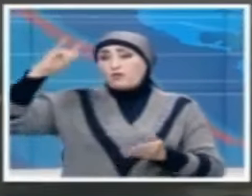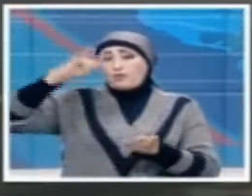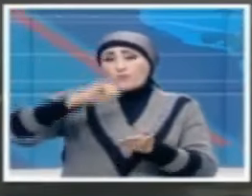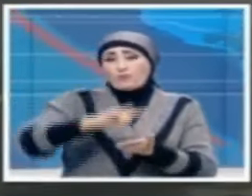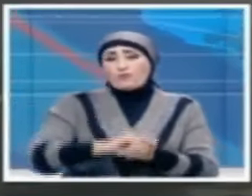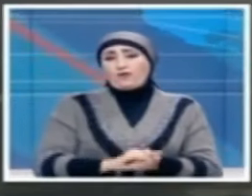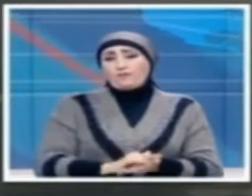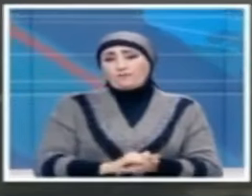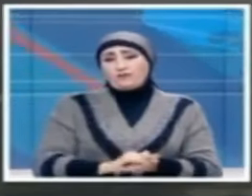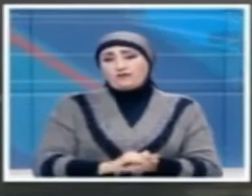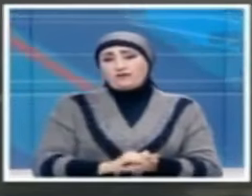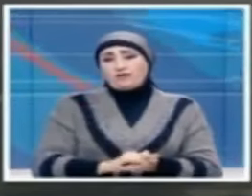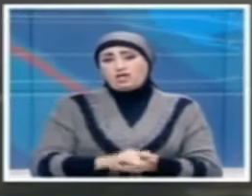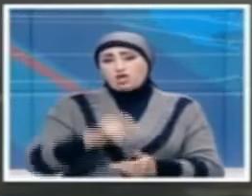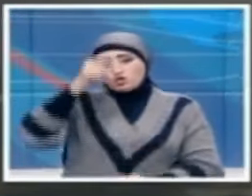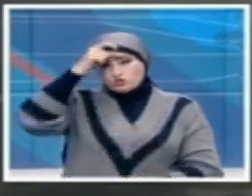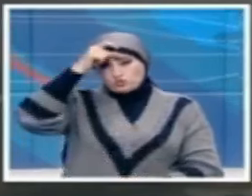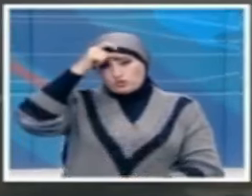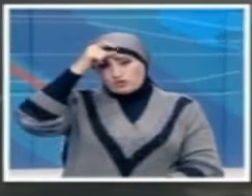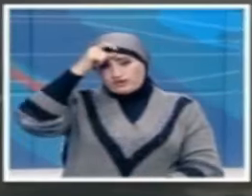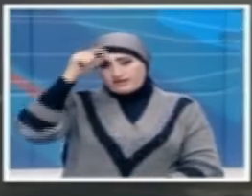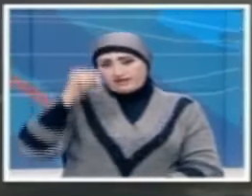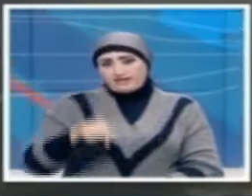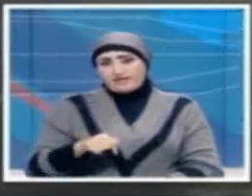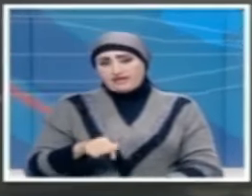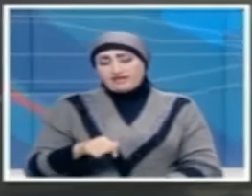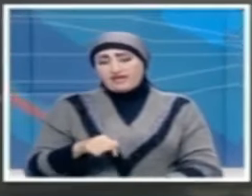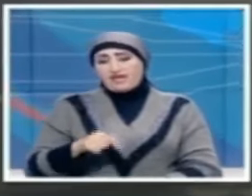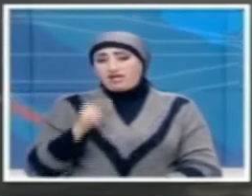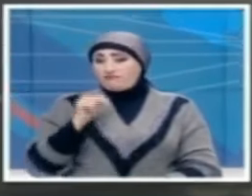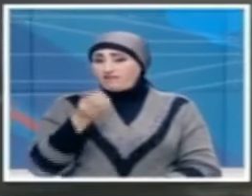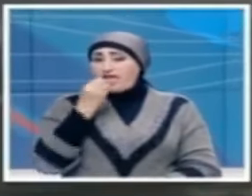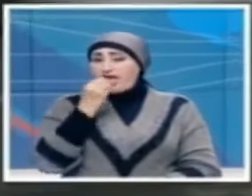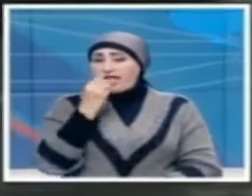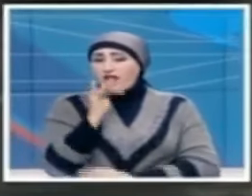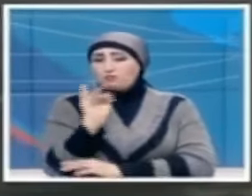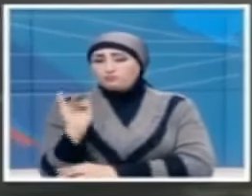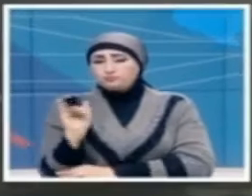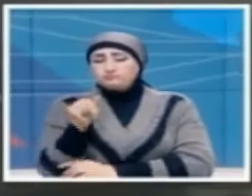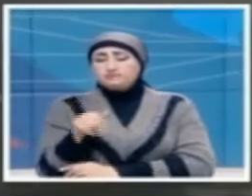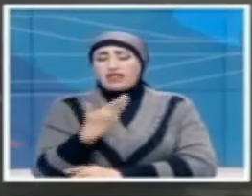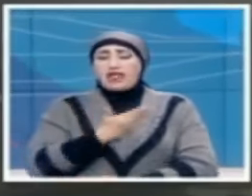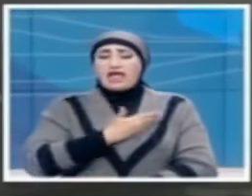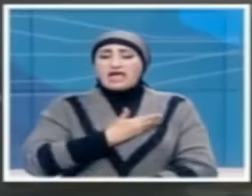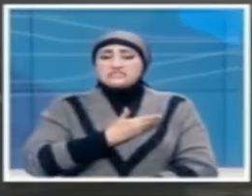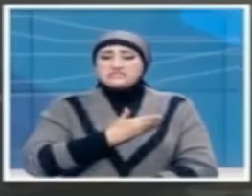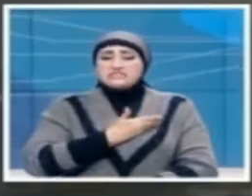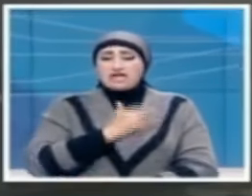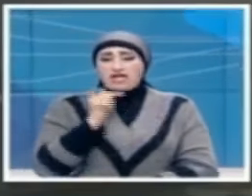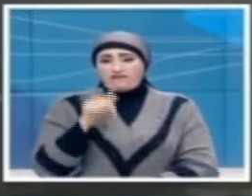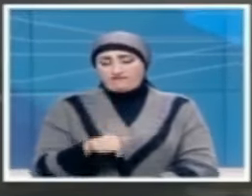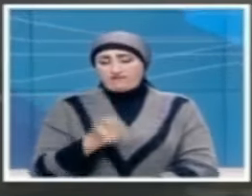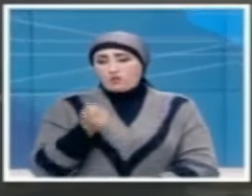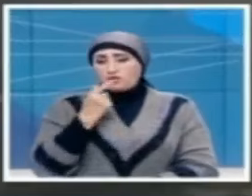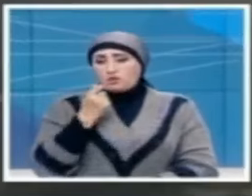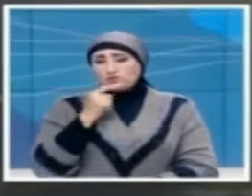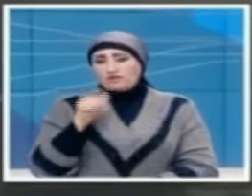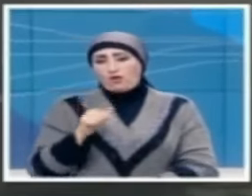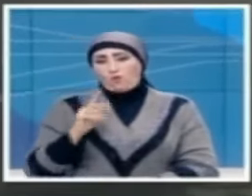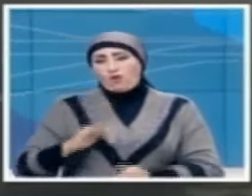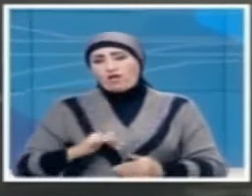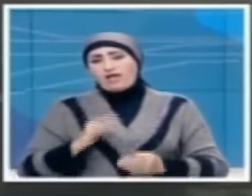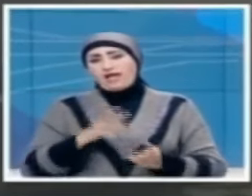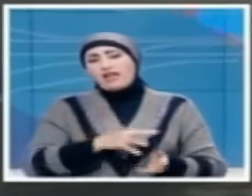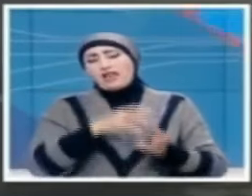طائرة تركية على متنها أيضا أطنان من المواد الغذائية والإغاثية والأدوية، تمهيدا